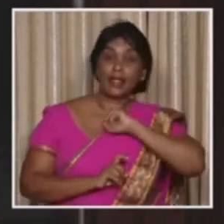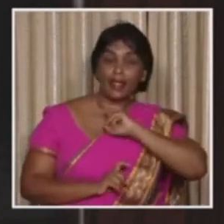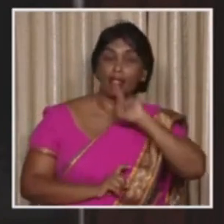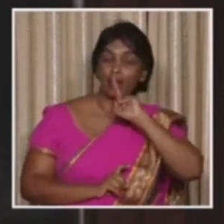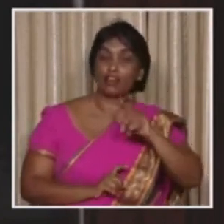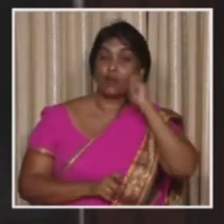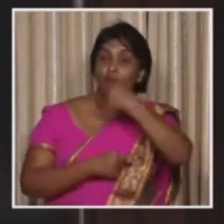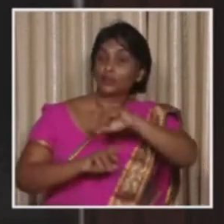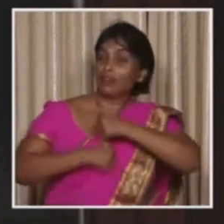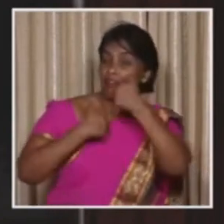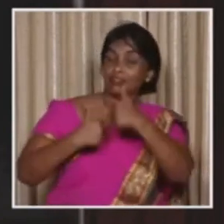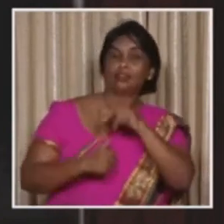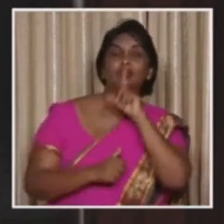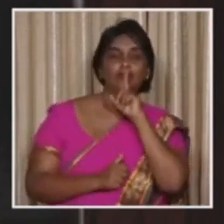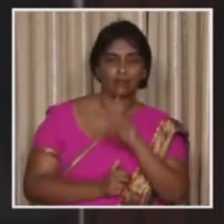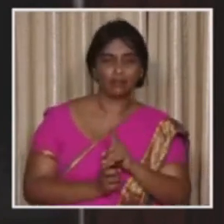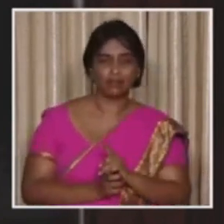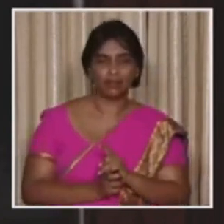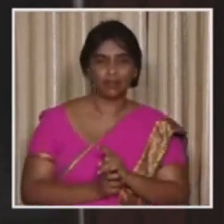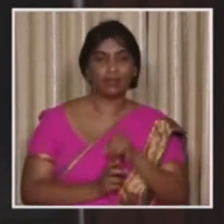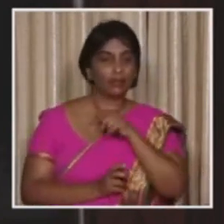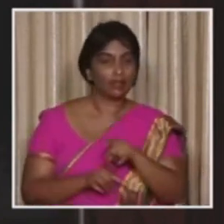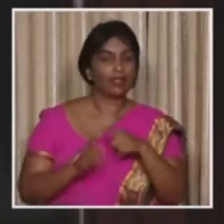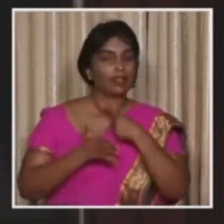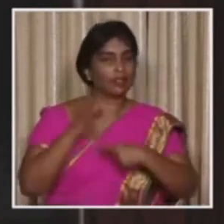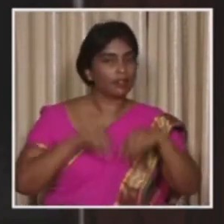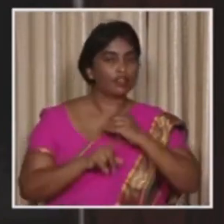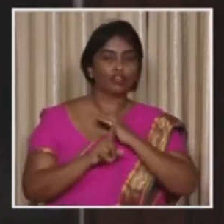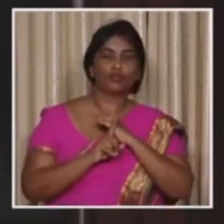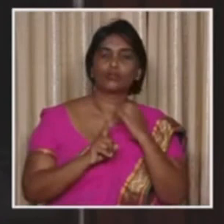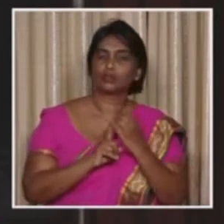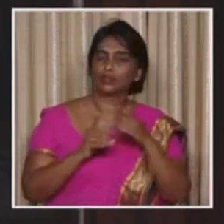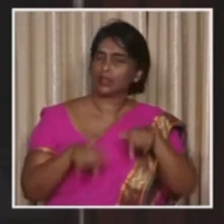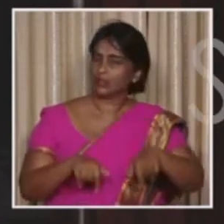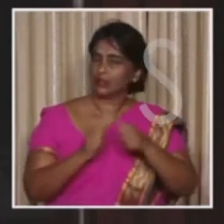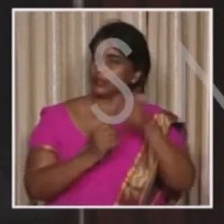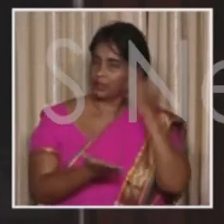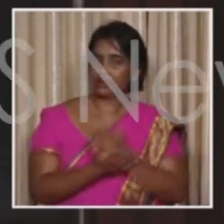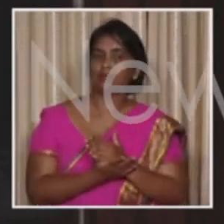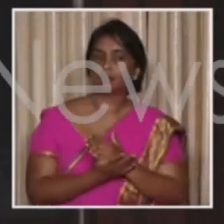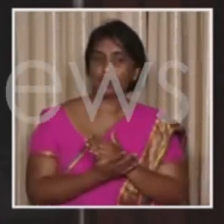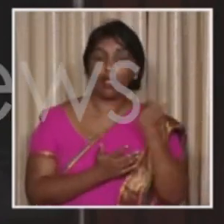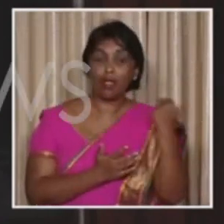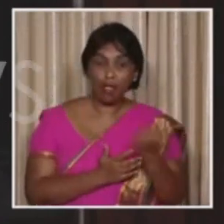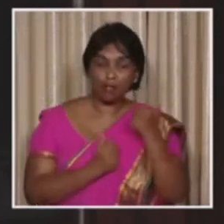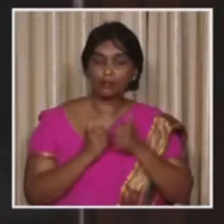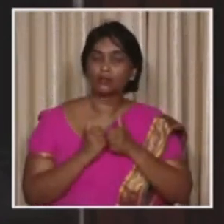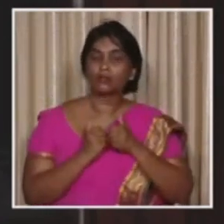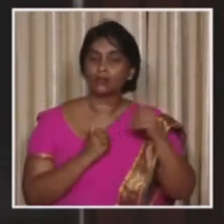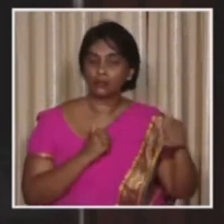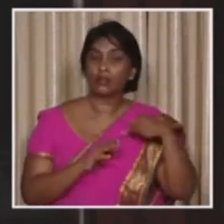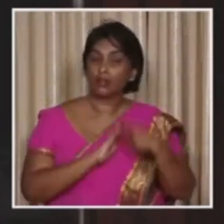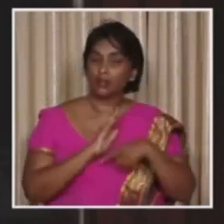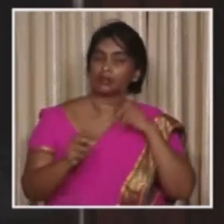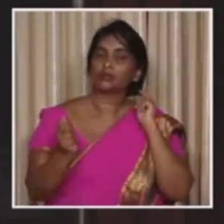රටේ මිනිස්සුන්ට ජය වෙන්න කියලා. ඒ නිසා මේ දේශපාලන සංස්කෘතියට සමුදෙන්න අලුත් මාවතකට මේ